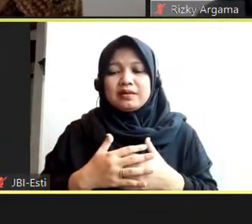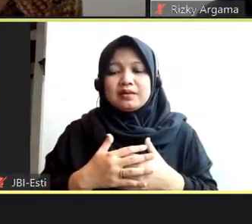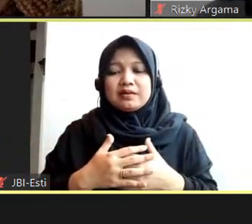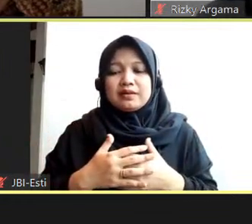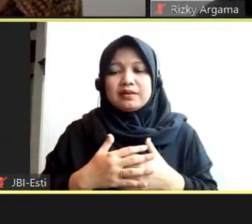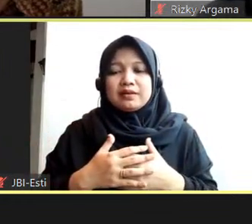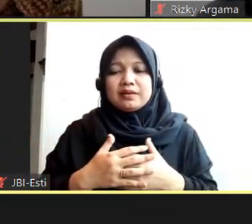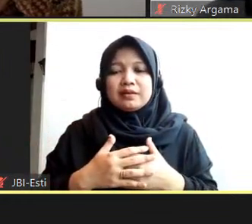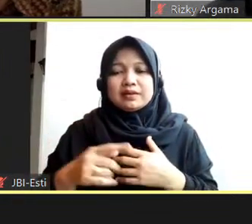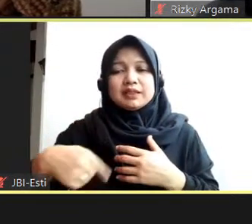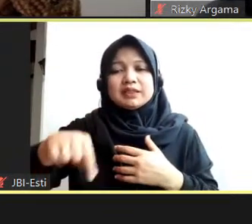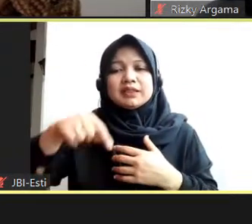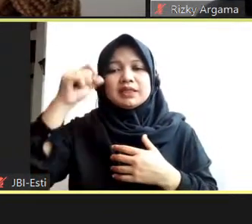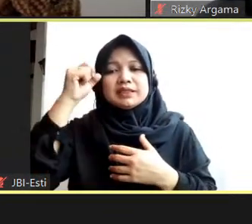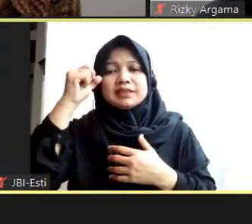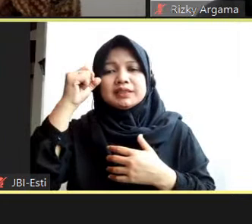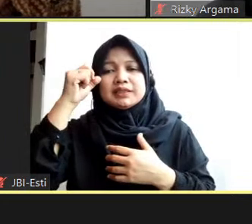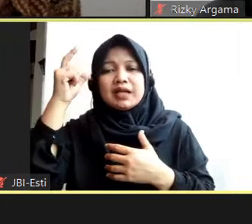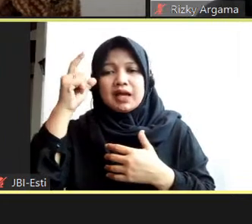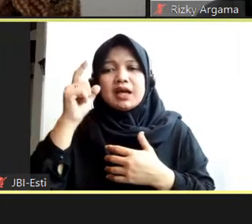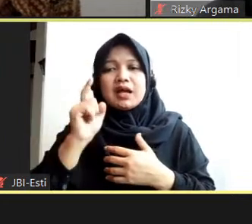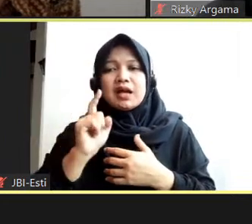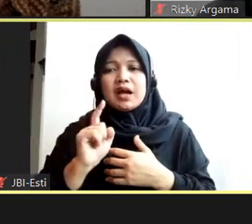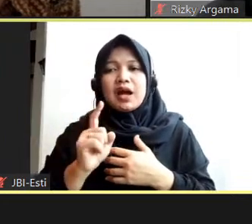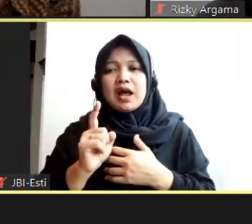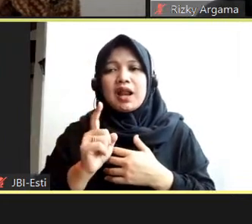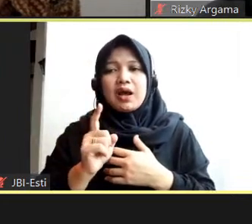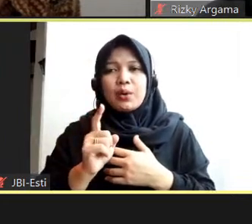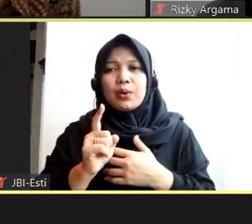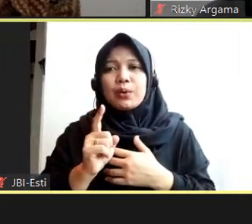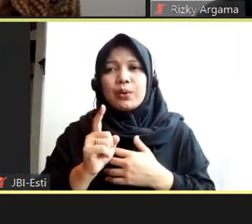sadar betul bahwa posisi